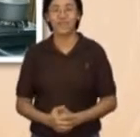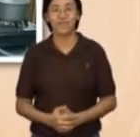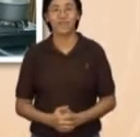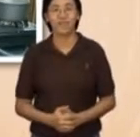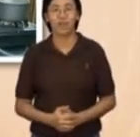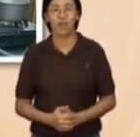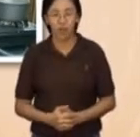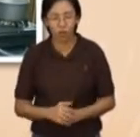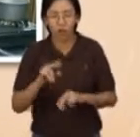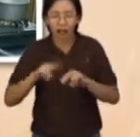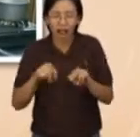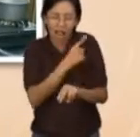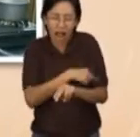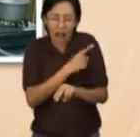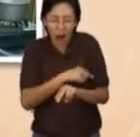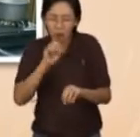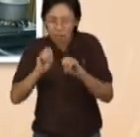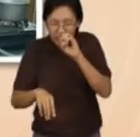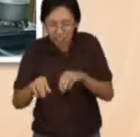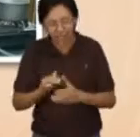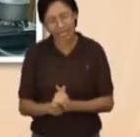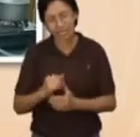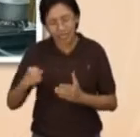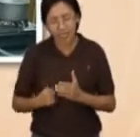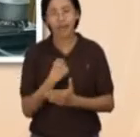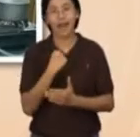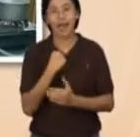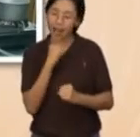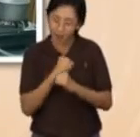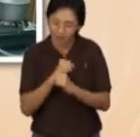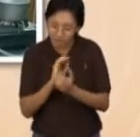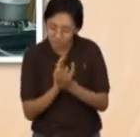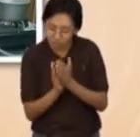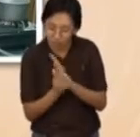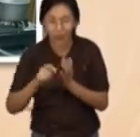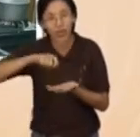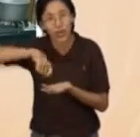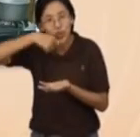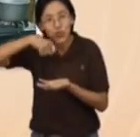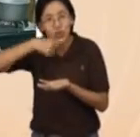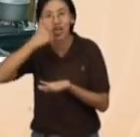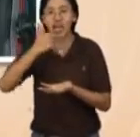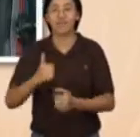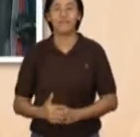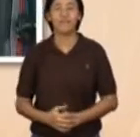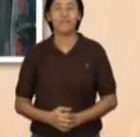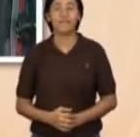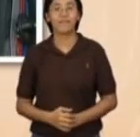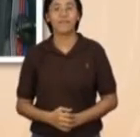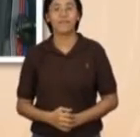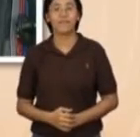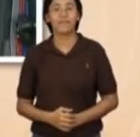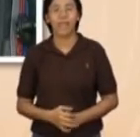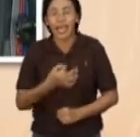ถ้าทิ้งไปเสียดายแย่เลยไข่ไก่เราน